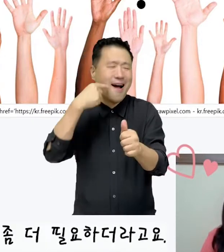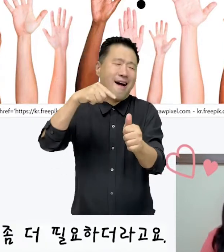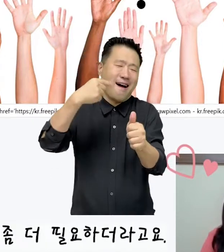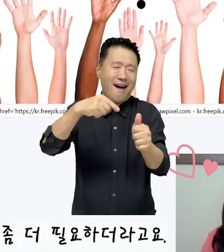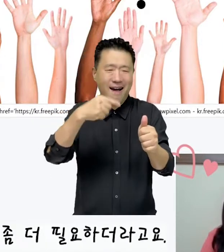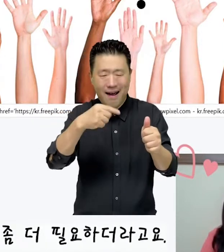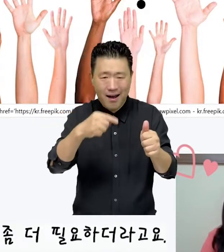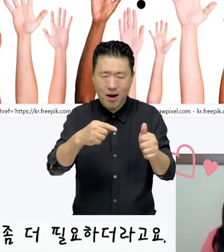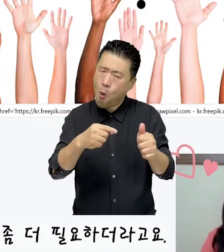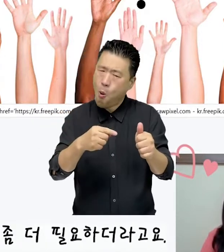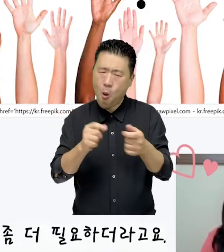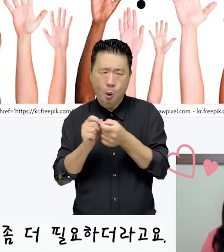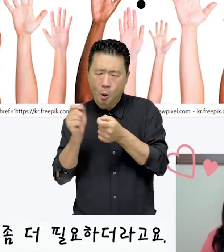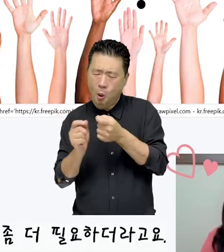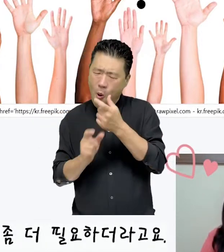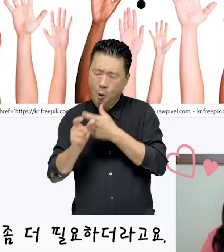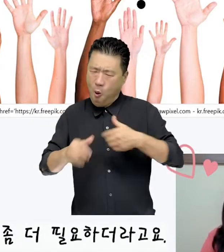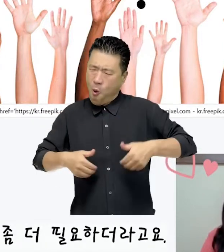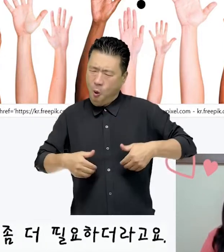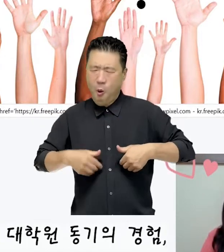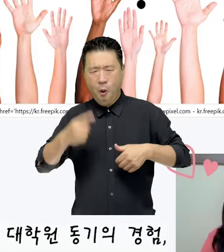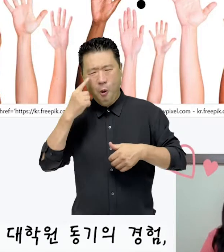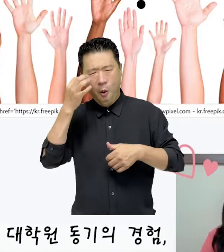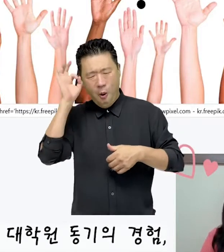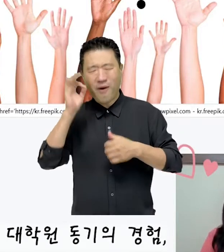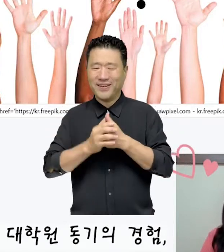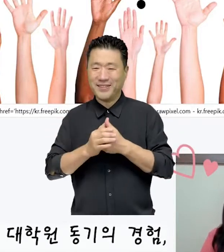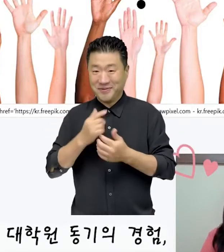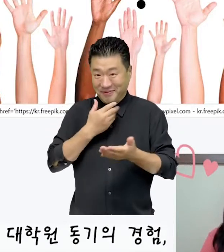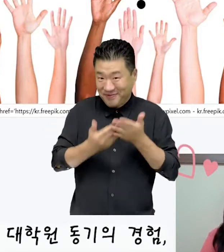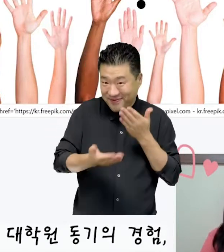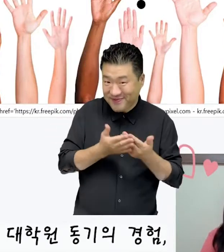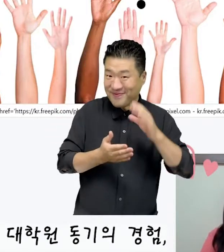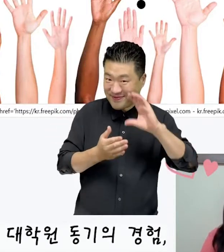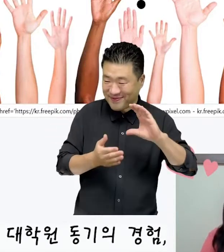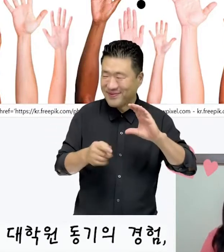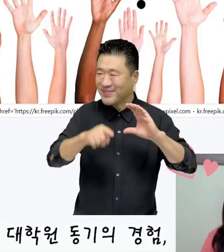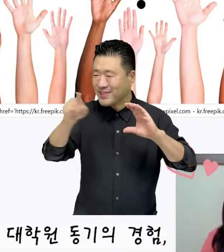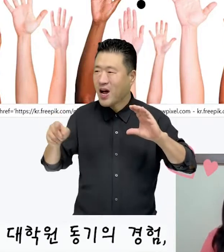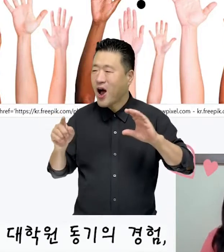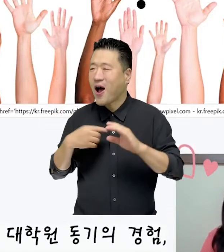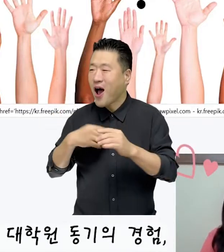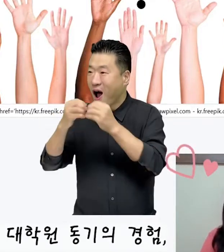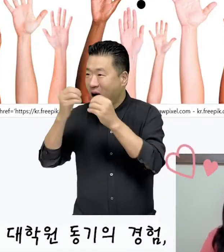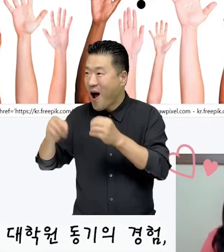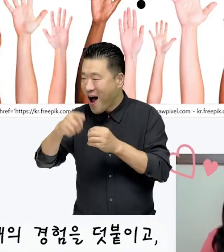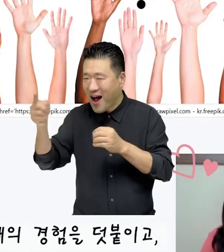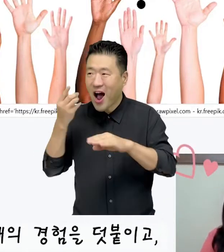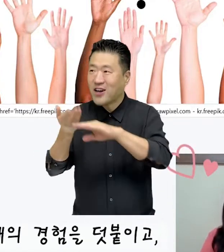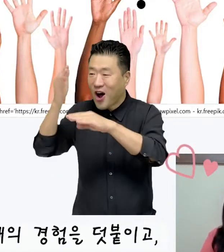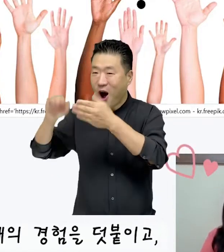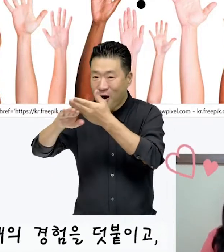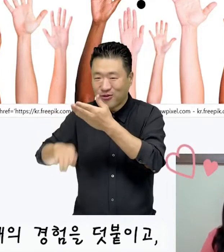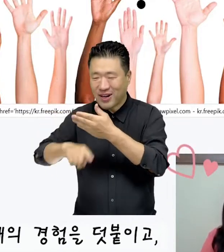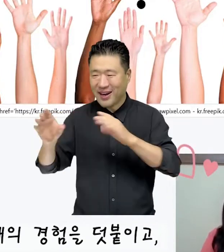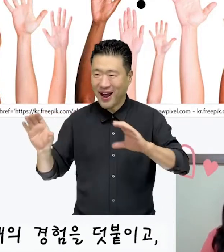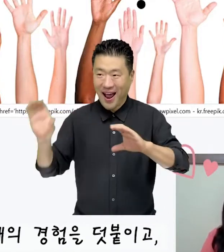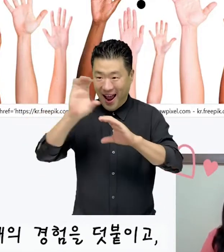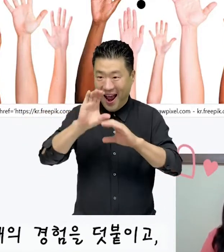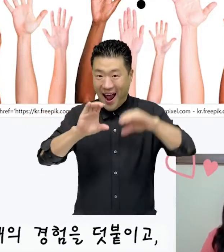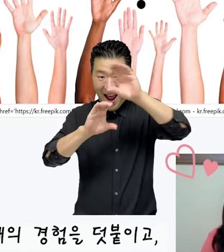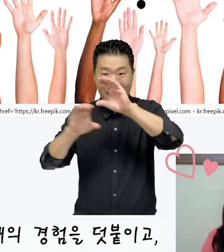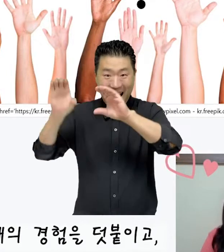번 하다 보니까 자료가 좀 더 필요하더라고요. 그래서 저의 경험에 대학원 동기의 경험, 그리고 선후배의